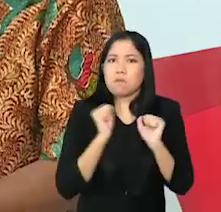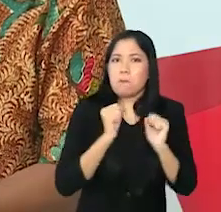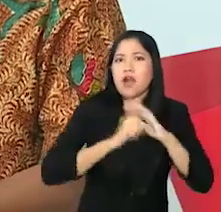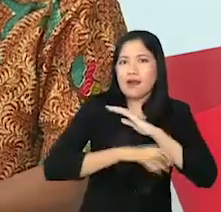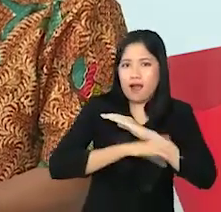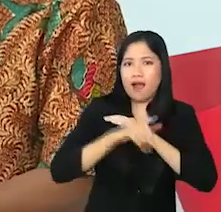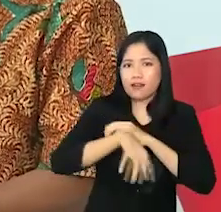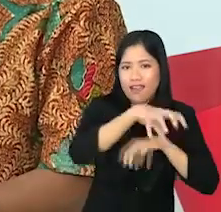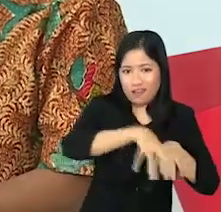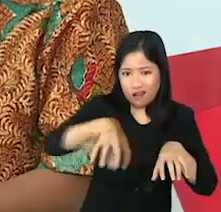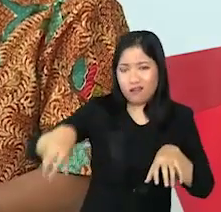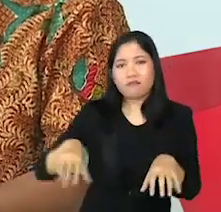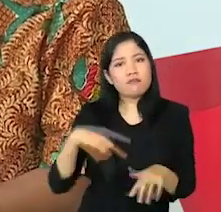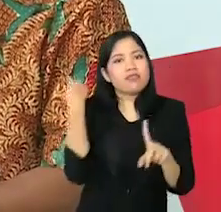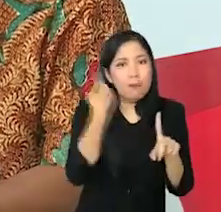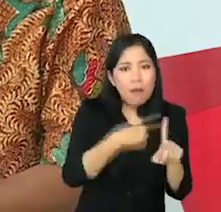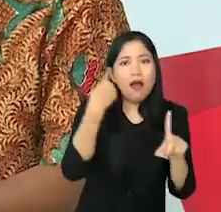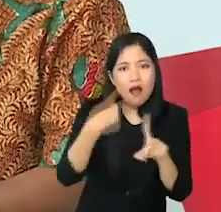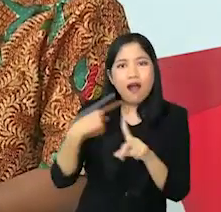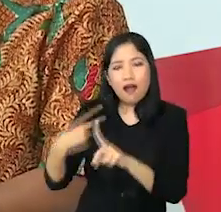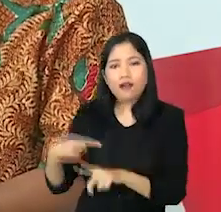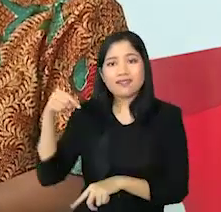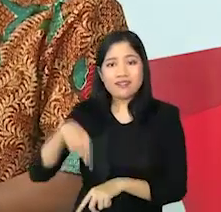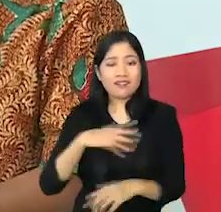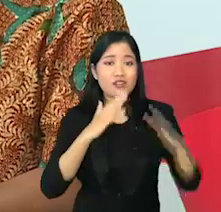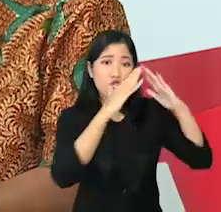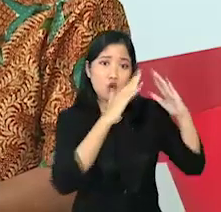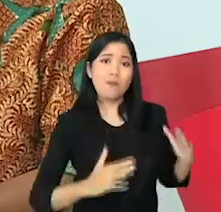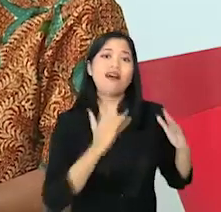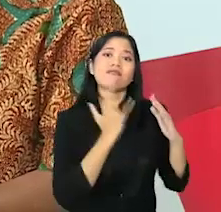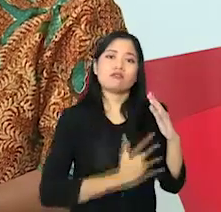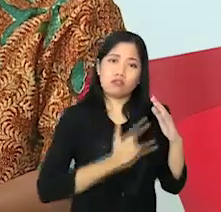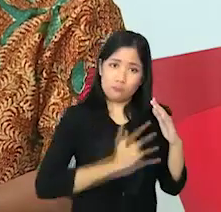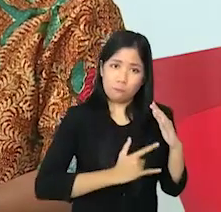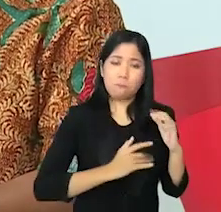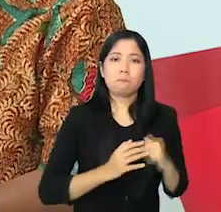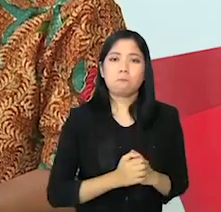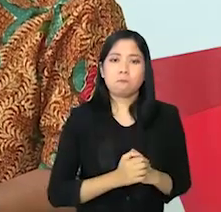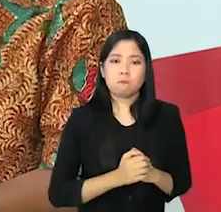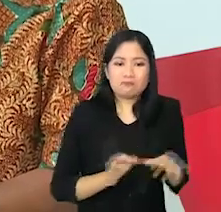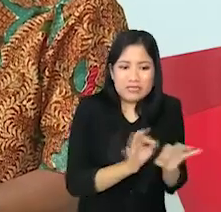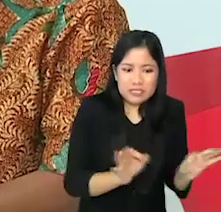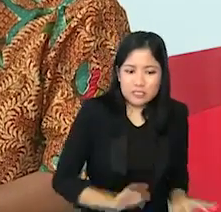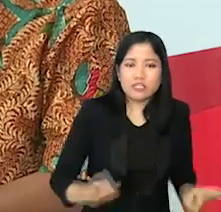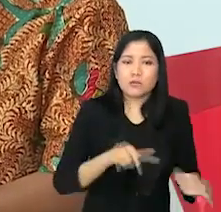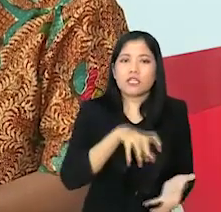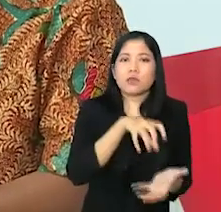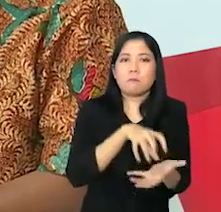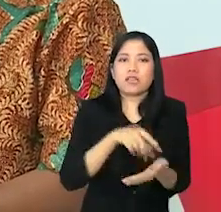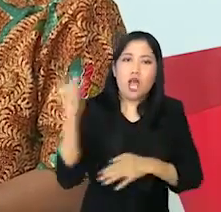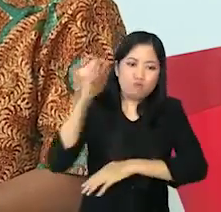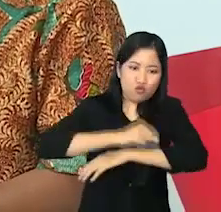Oleh karena itu Mari kita cegah tetap di rumah berantas sarang nyamuk ini